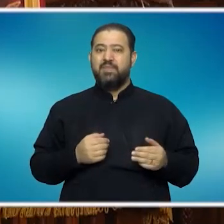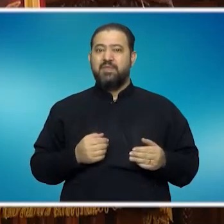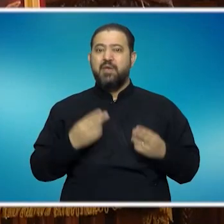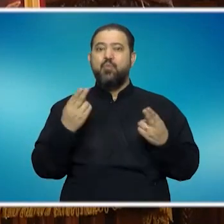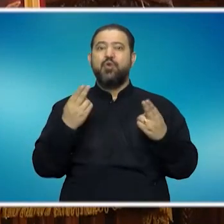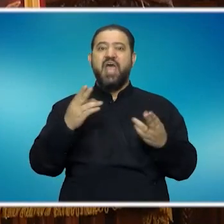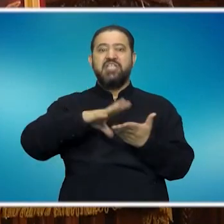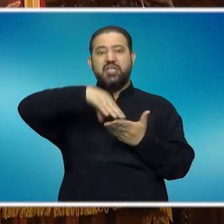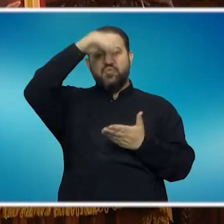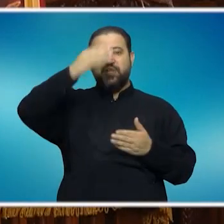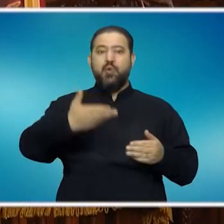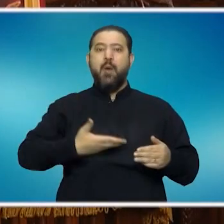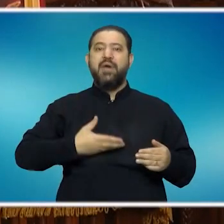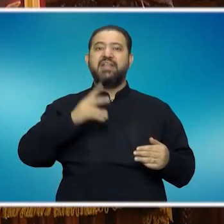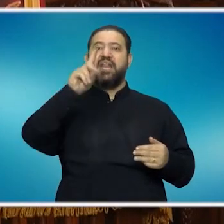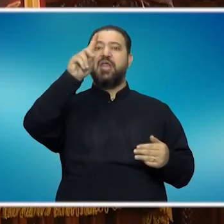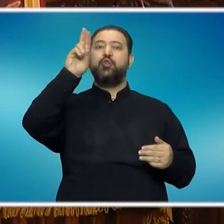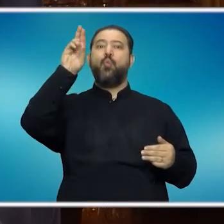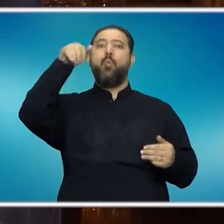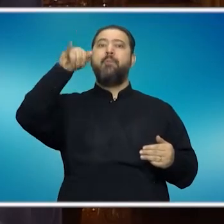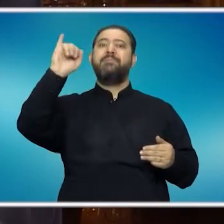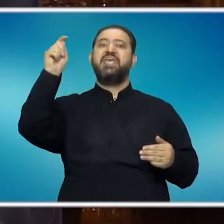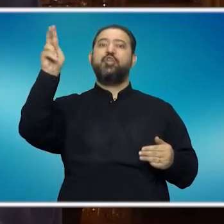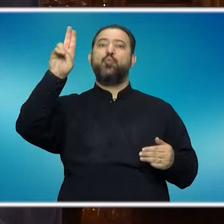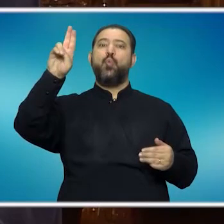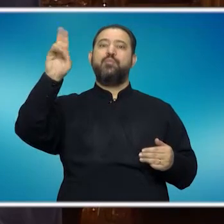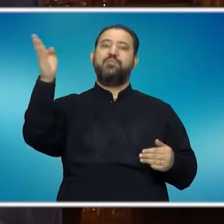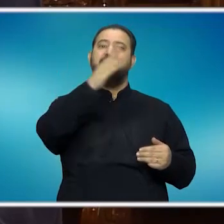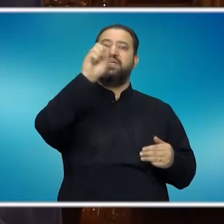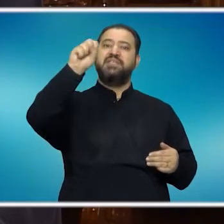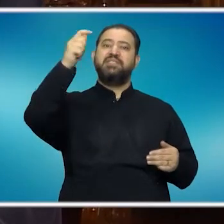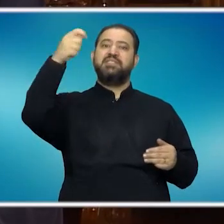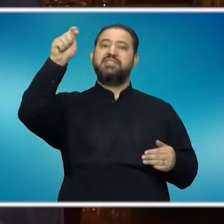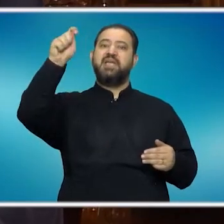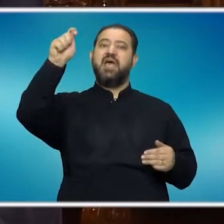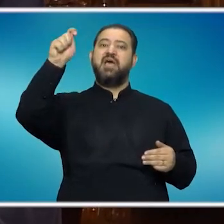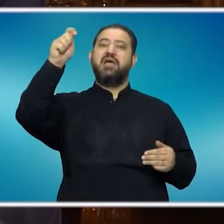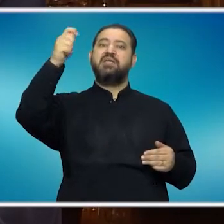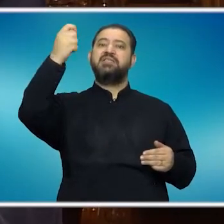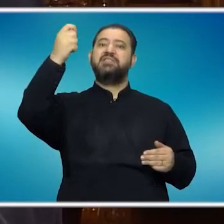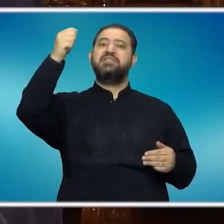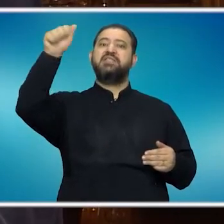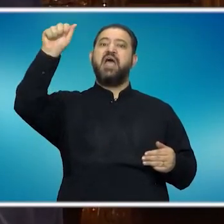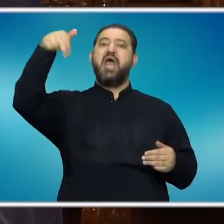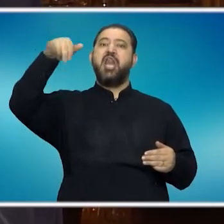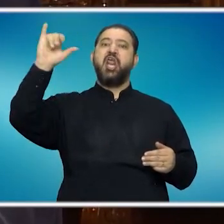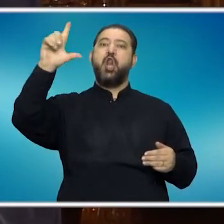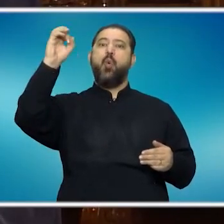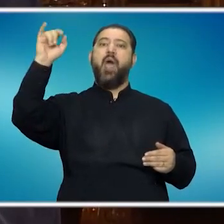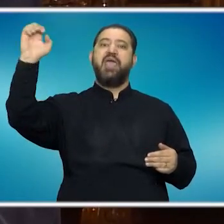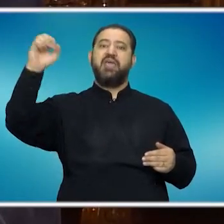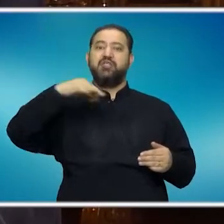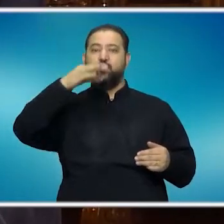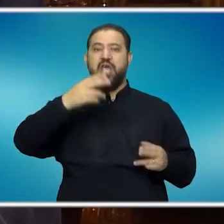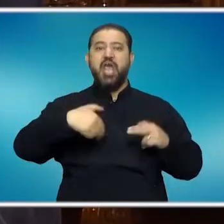oferim. Părintele profesor Dumitru Stăniloae atrage atenția într-una din lucrările sale că noi suntem obișnuiți,